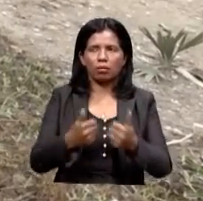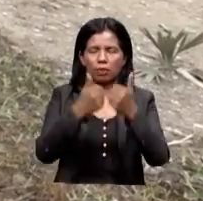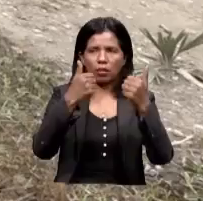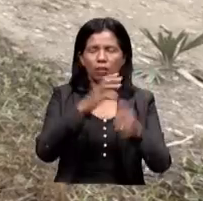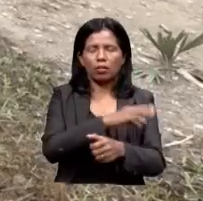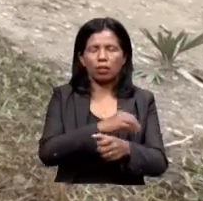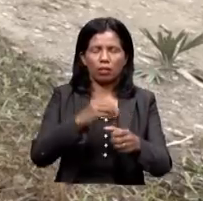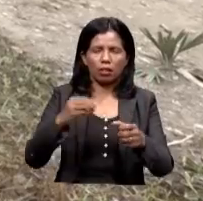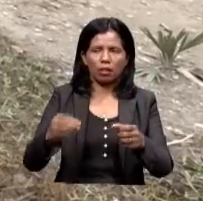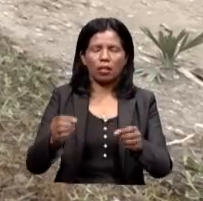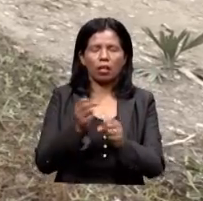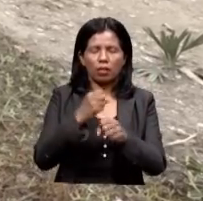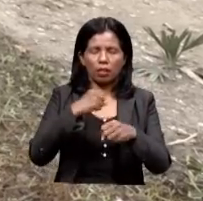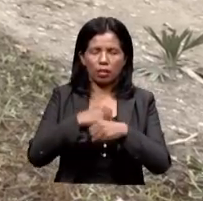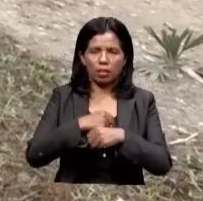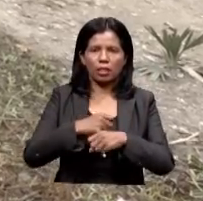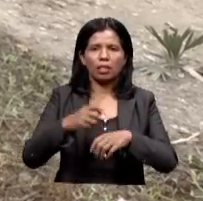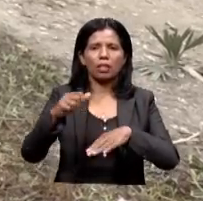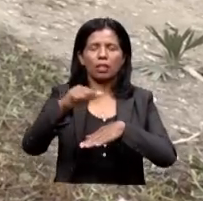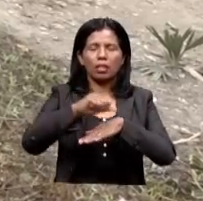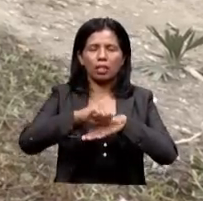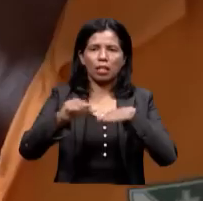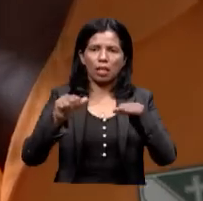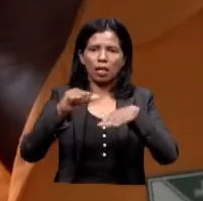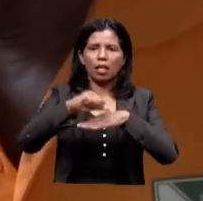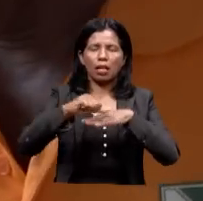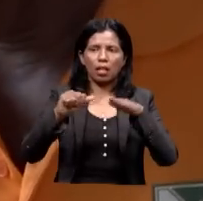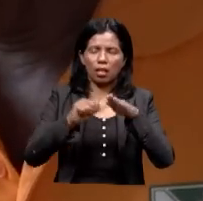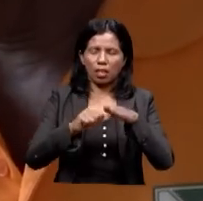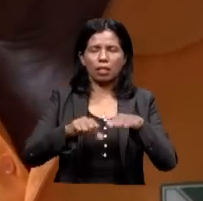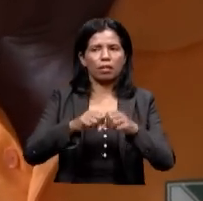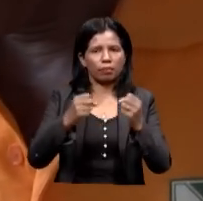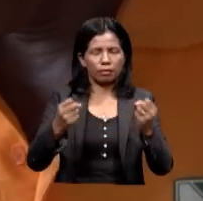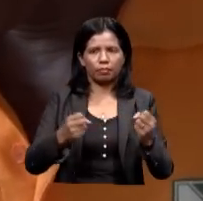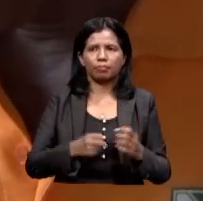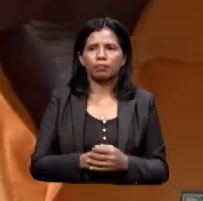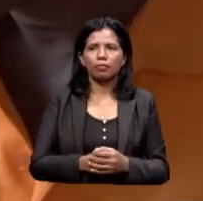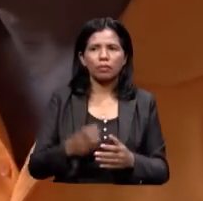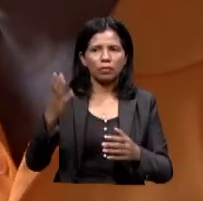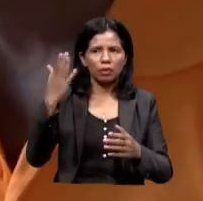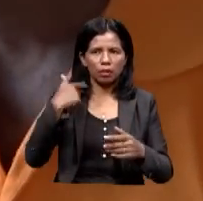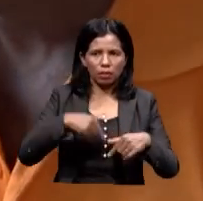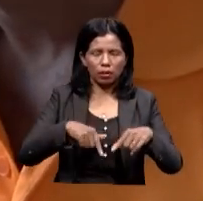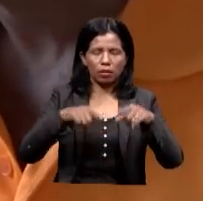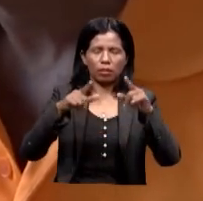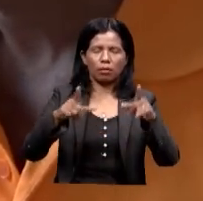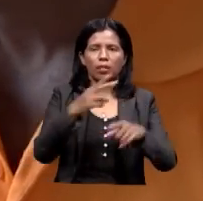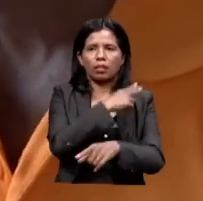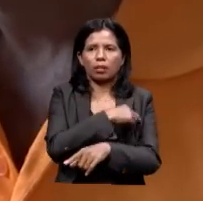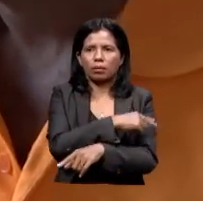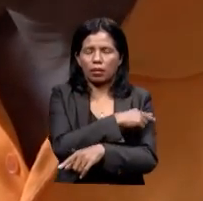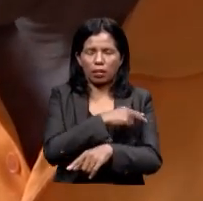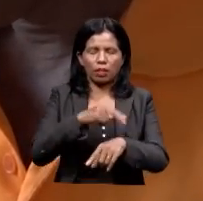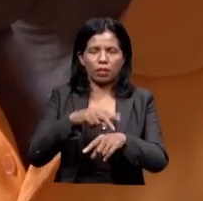hodi resulta nia ain parte karu tohar. Antes ne olandino ba konsulta ona ia hospital nasional Guido